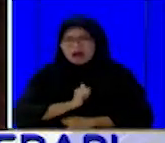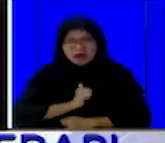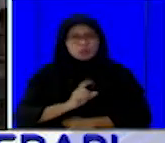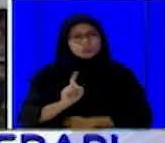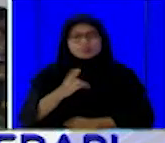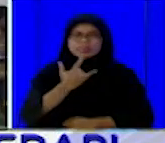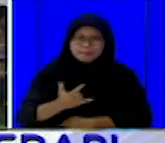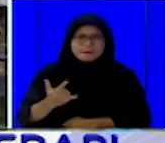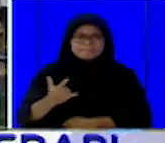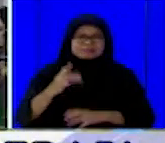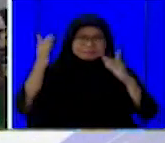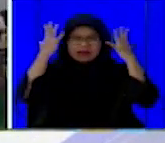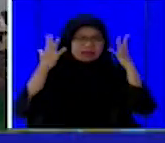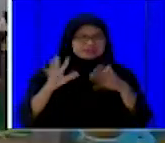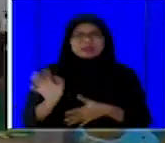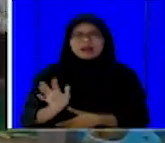tidak panik.